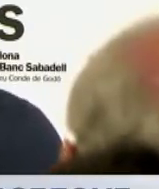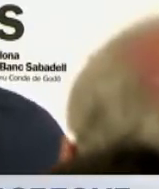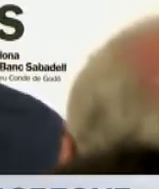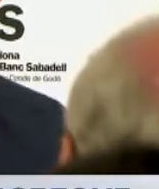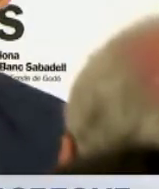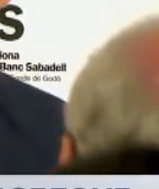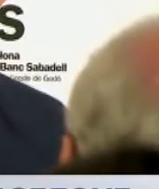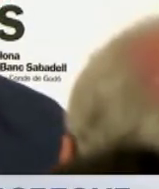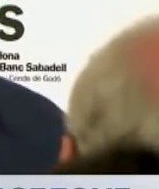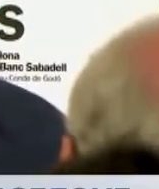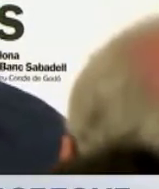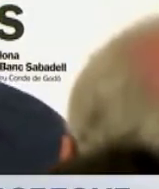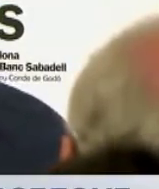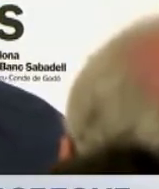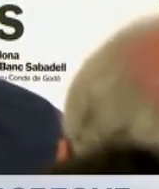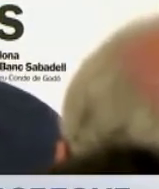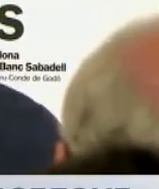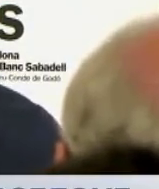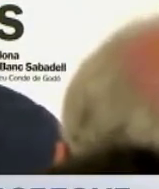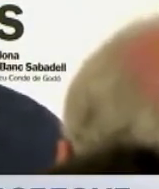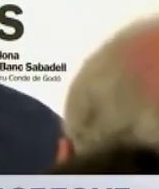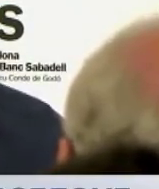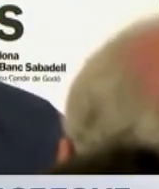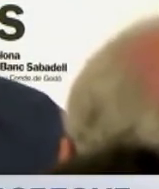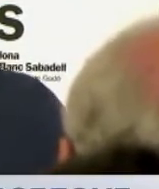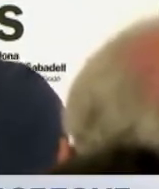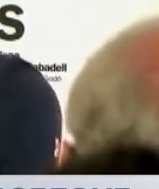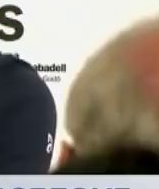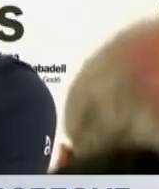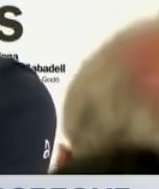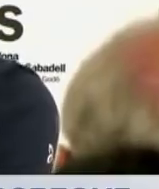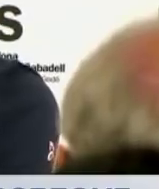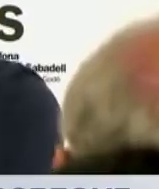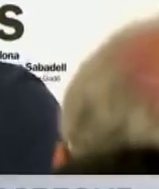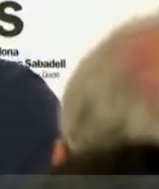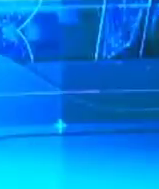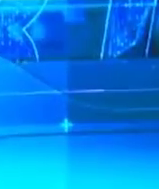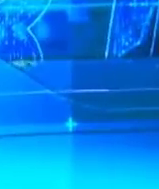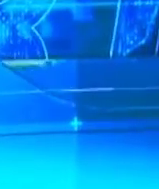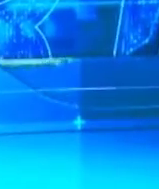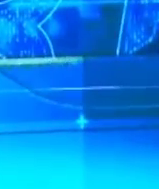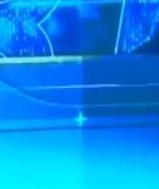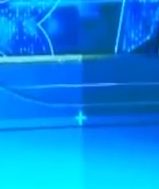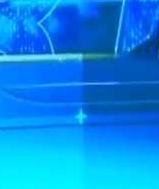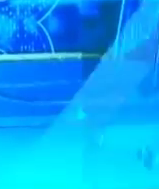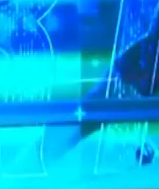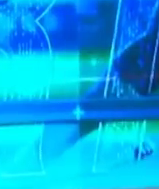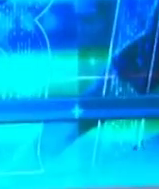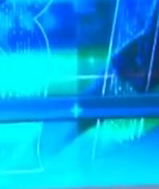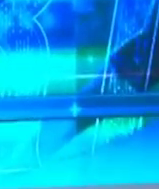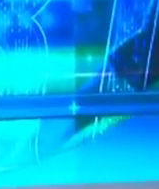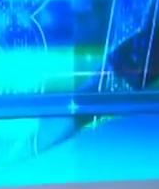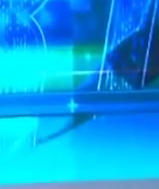сегодня не получилось, но нам с командой нужно больше работать. и это была